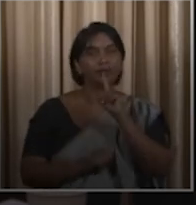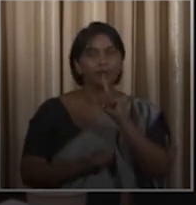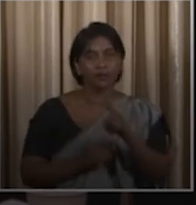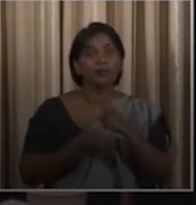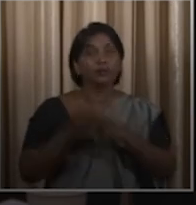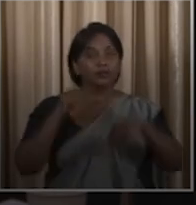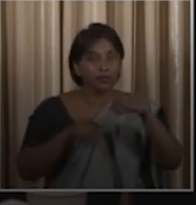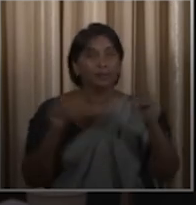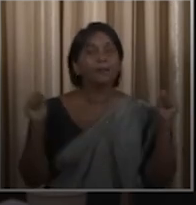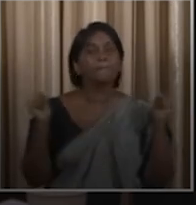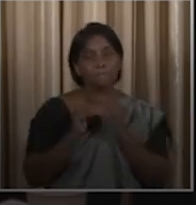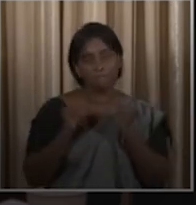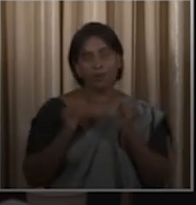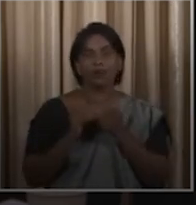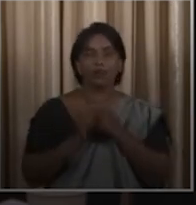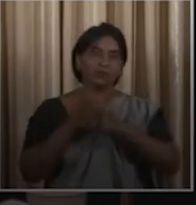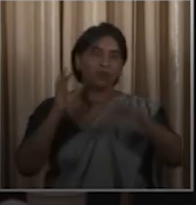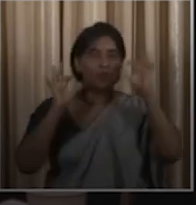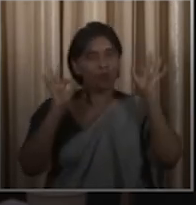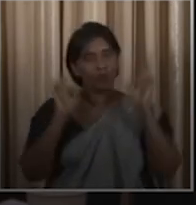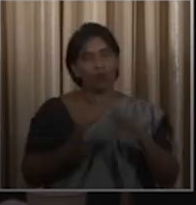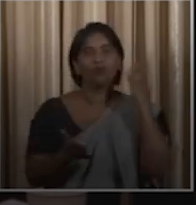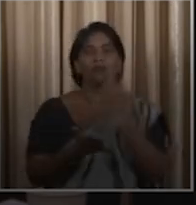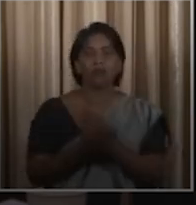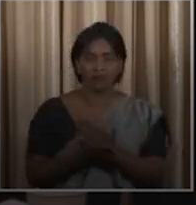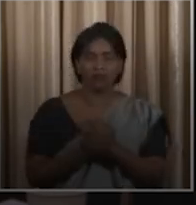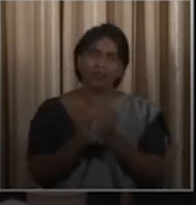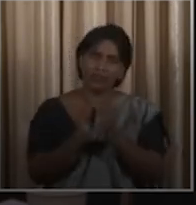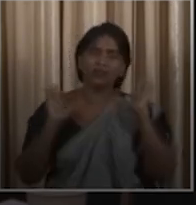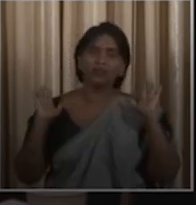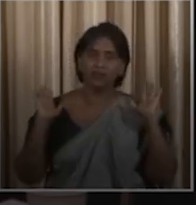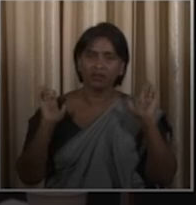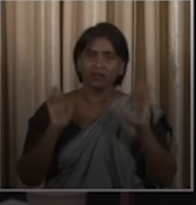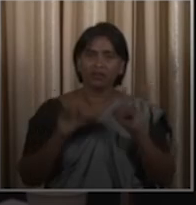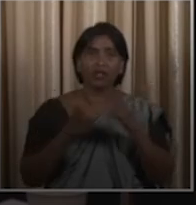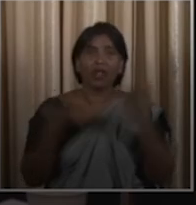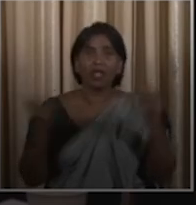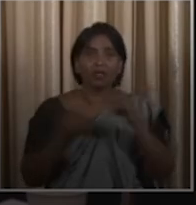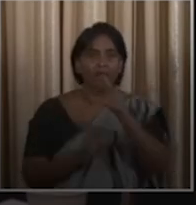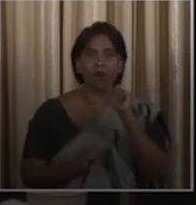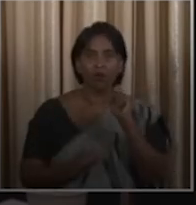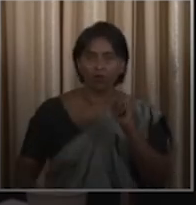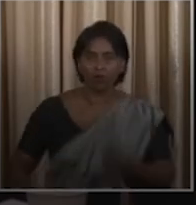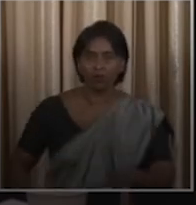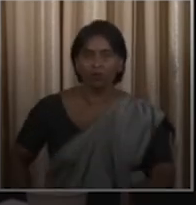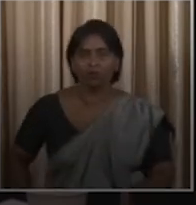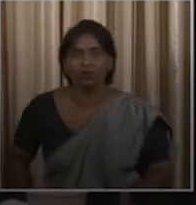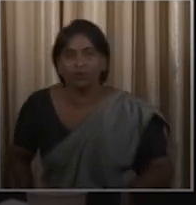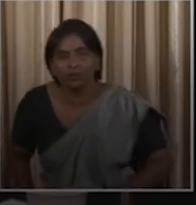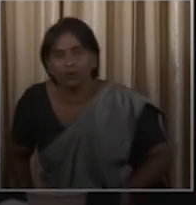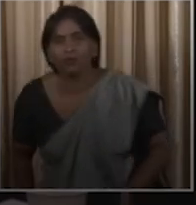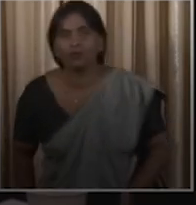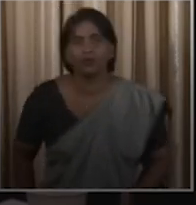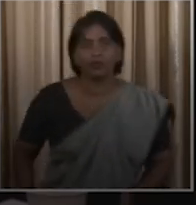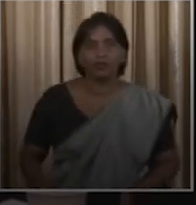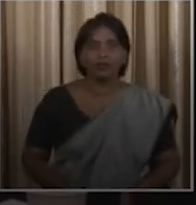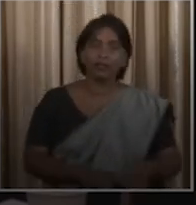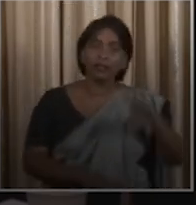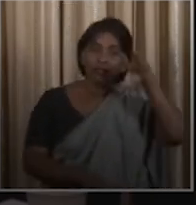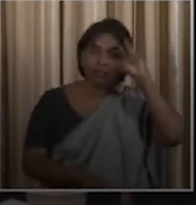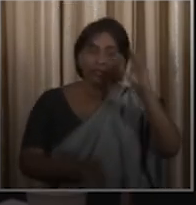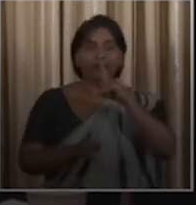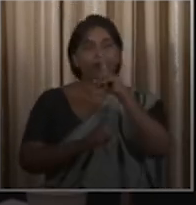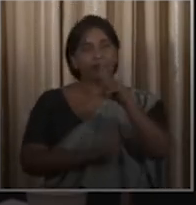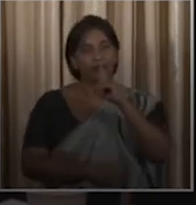yang ne, mereka walakkan dekaran upacaranya. Eka ne mereka ne kau tu? Mereka teriin netiya, eka kian awa. Deng, Ali Sabri kian